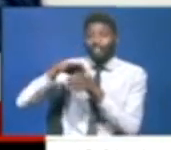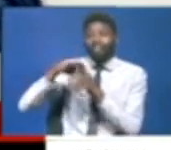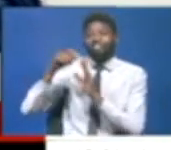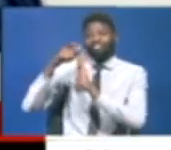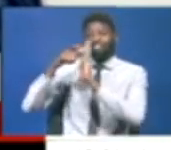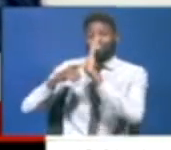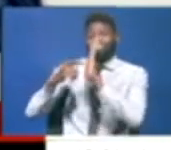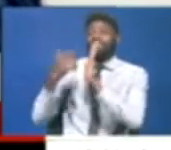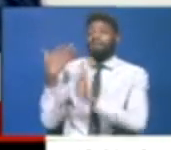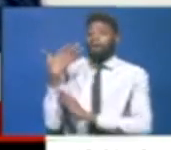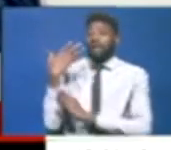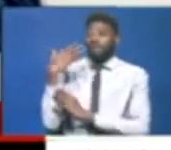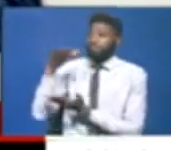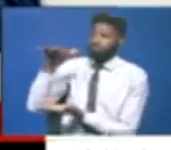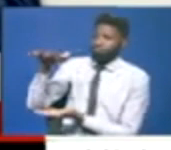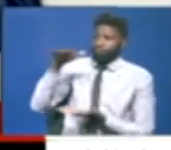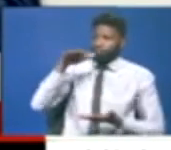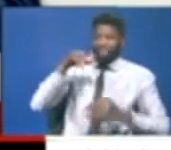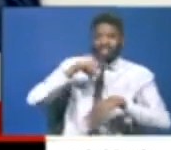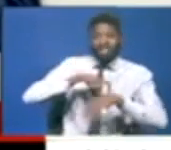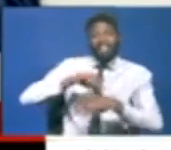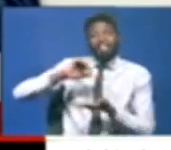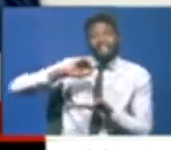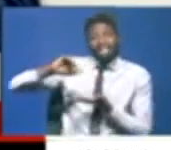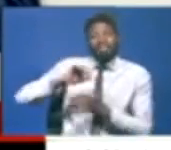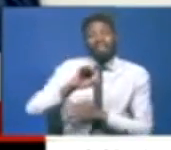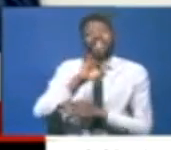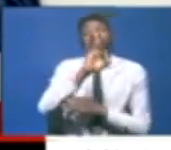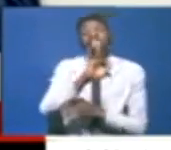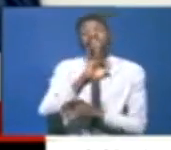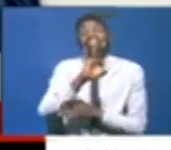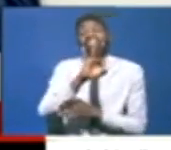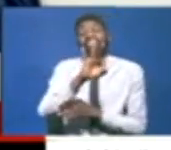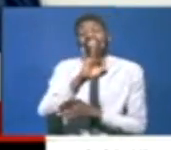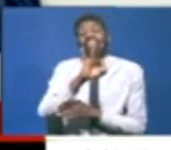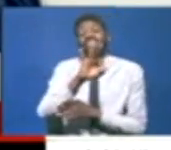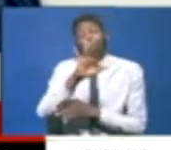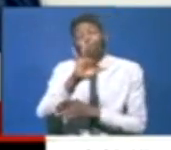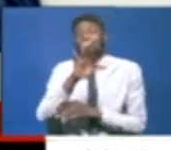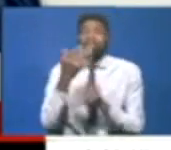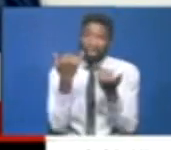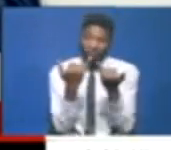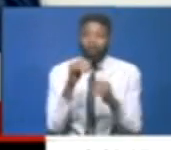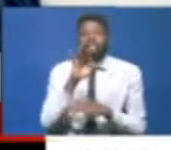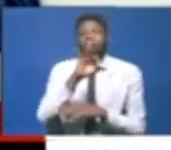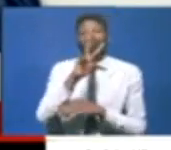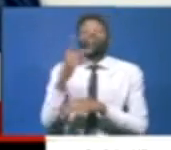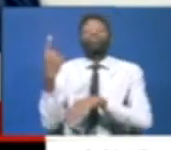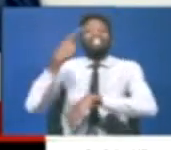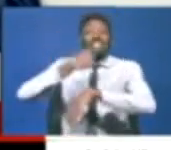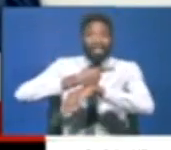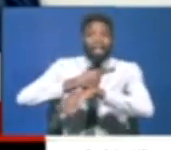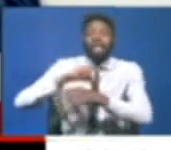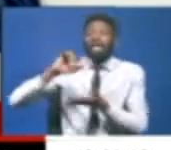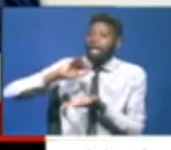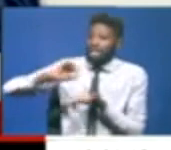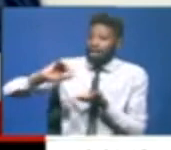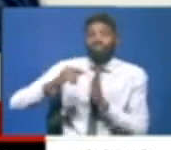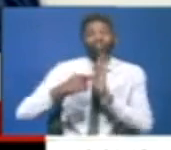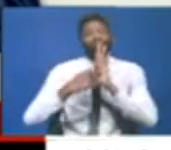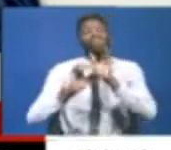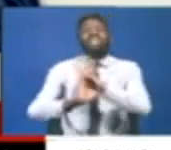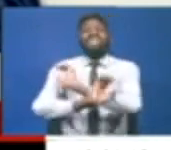chini ya siku 35, manake ni 32 zimesalia, ni ishara tosha kwamba tume